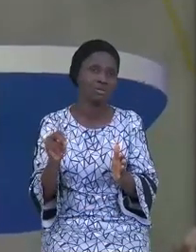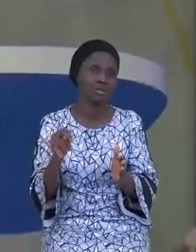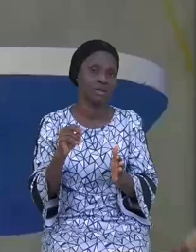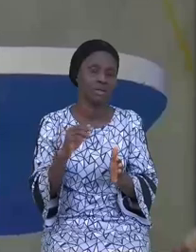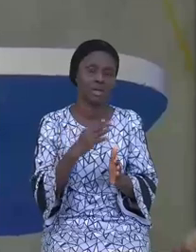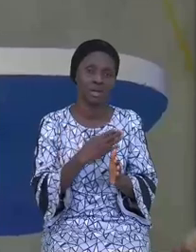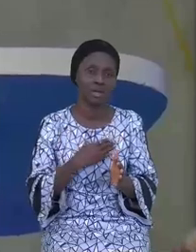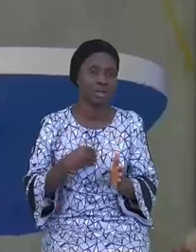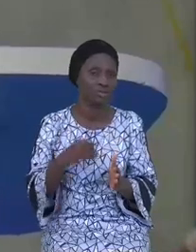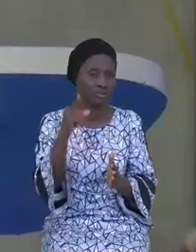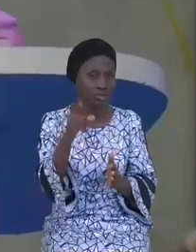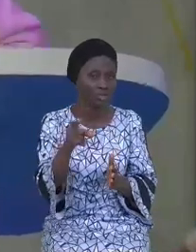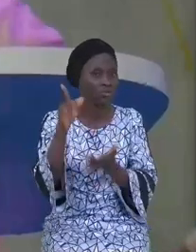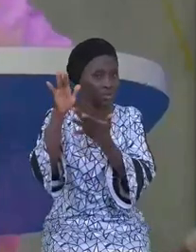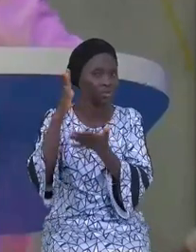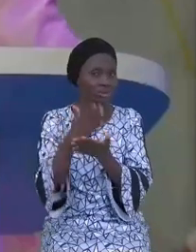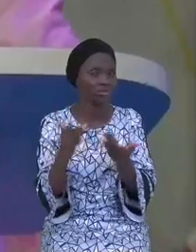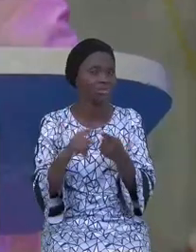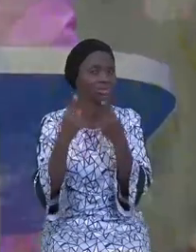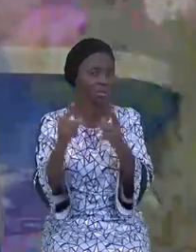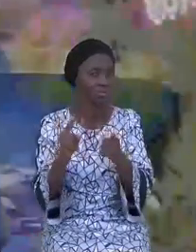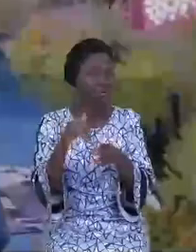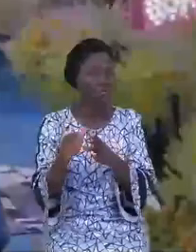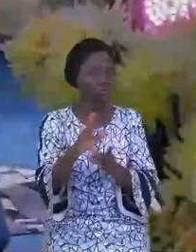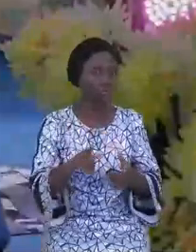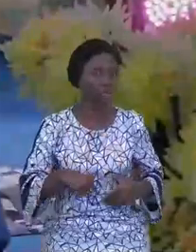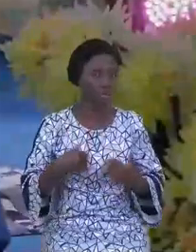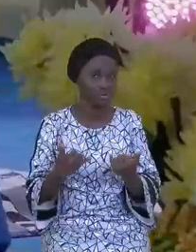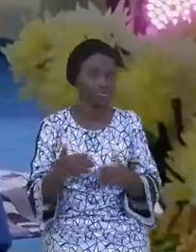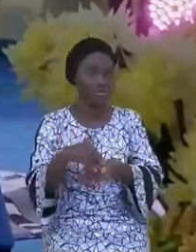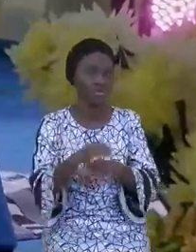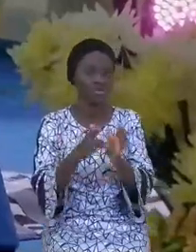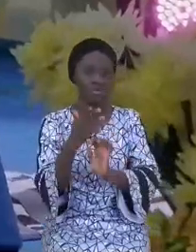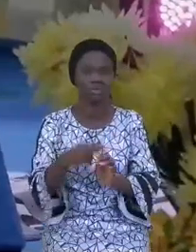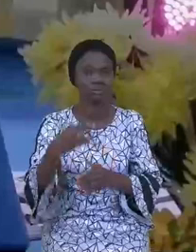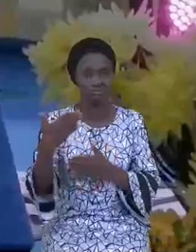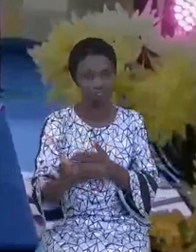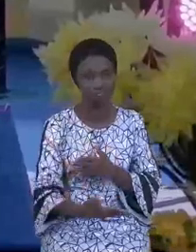quelque chose dans ta vie ce soir. Soyez les bienvenus, pasteur. Accueillons-le.